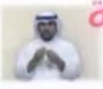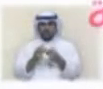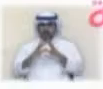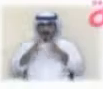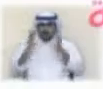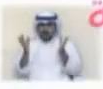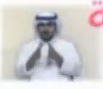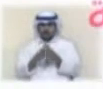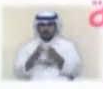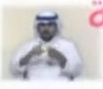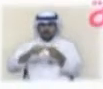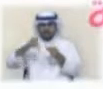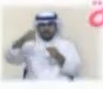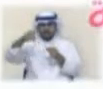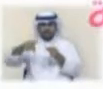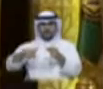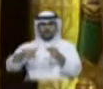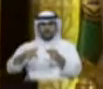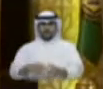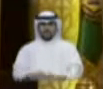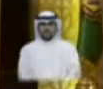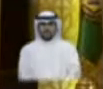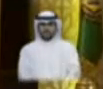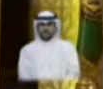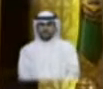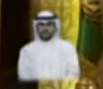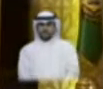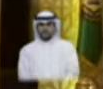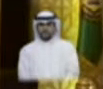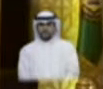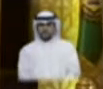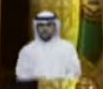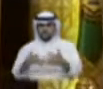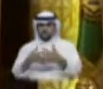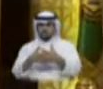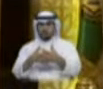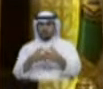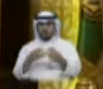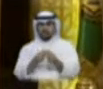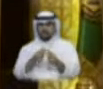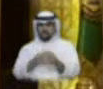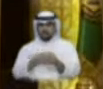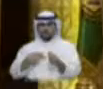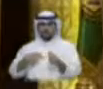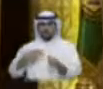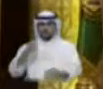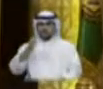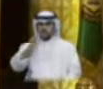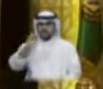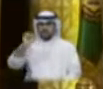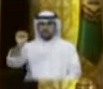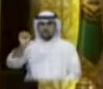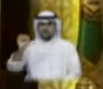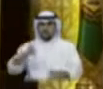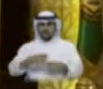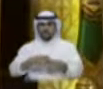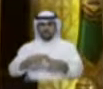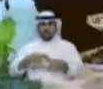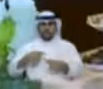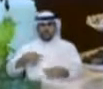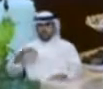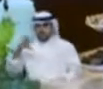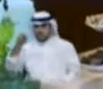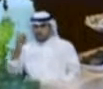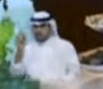التعاون لدول الخليج العربية بمشاركة معالي الدكتورة هند الصبيح وزير الشؤون الاجتماعية